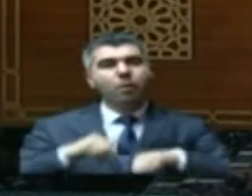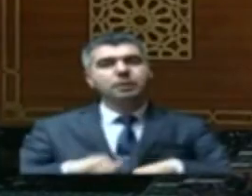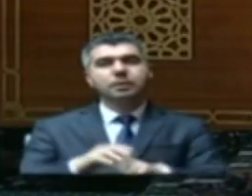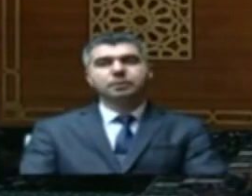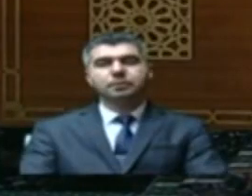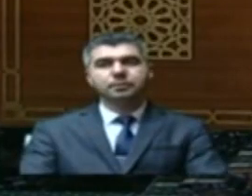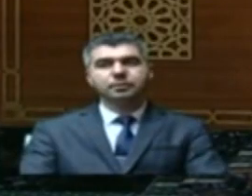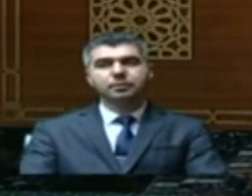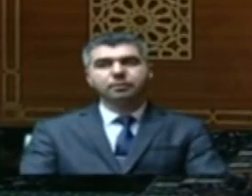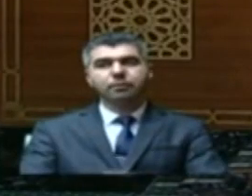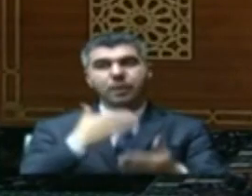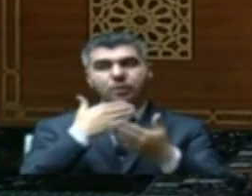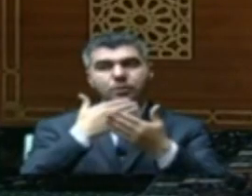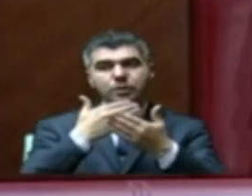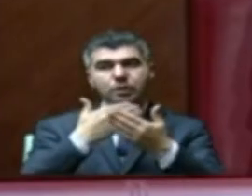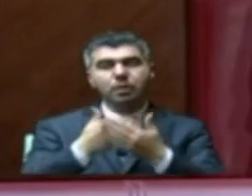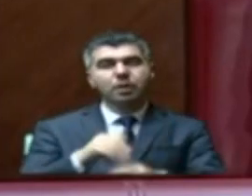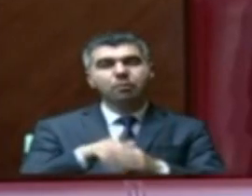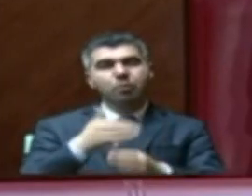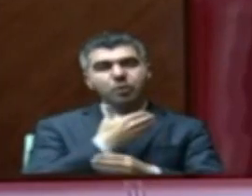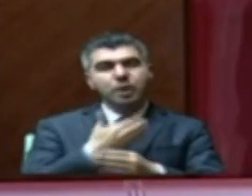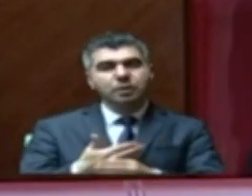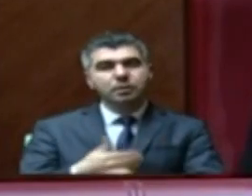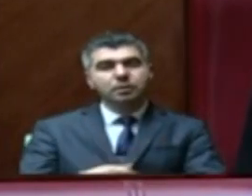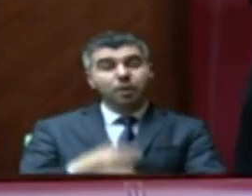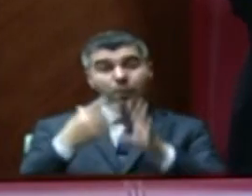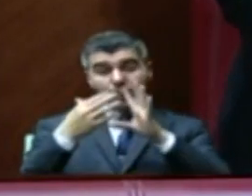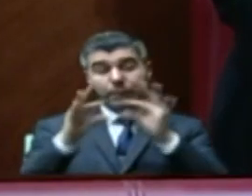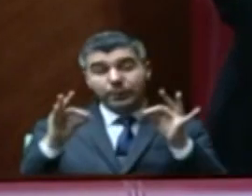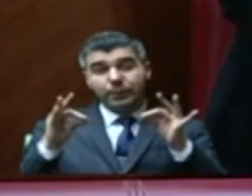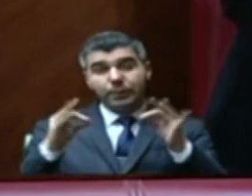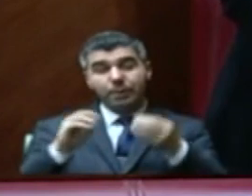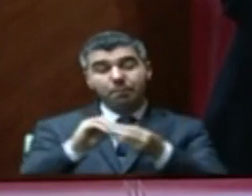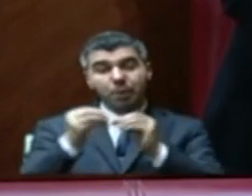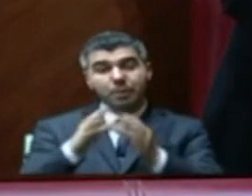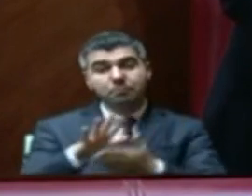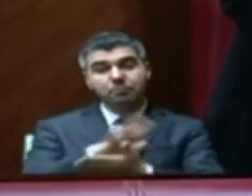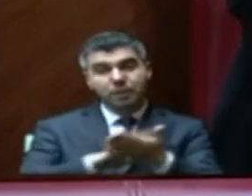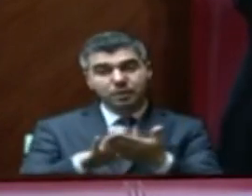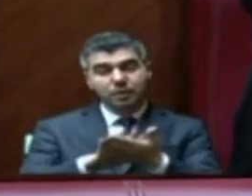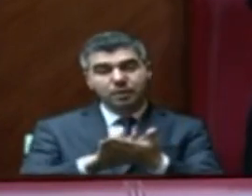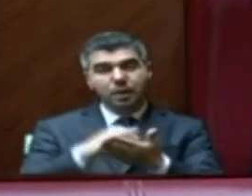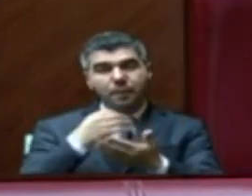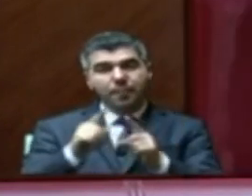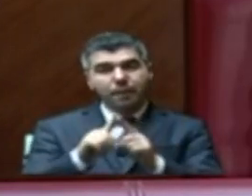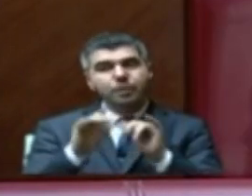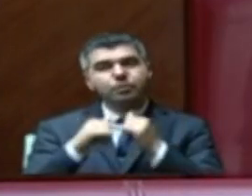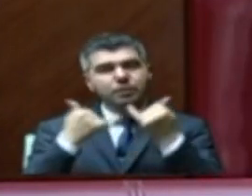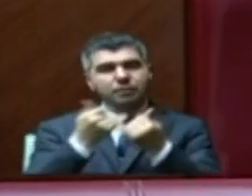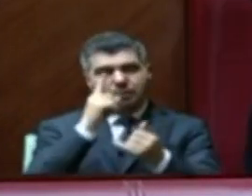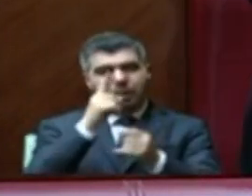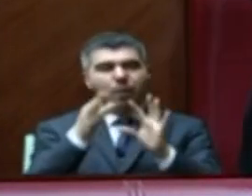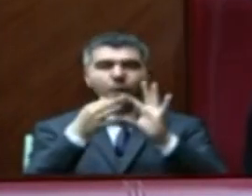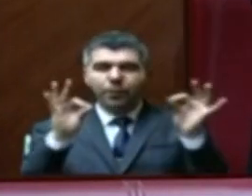التعقيب. شكرا سيد المستشار، وطرحتي في الحق مجموعه ديال الاشكالات كلها مهمه، ولكن يمكن تجي مناسبات اخرى المزيد من